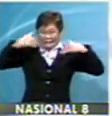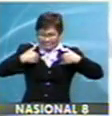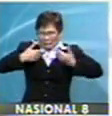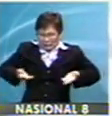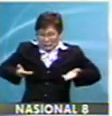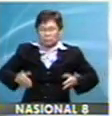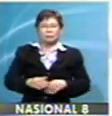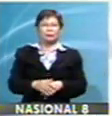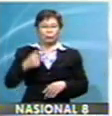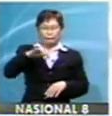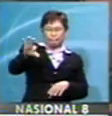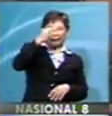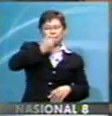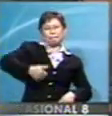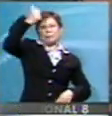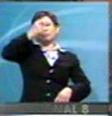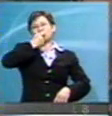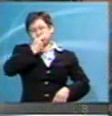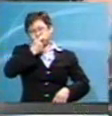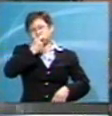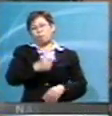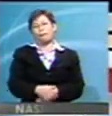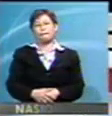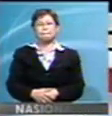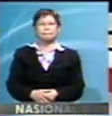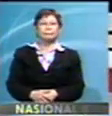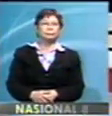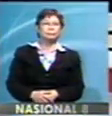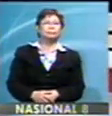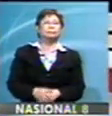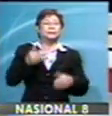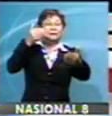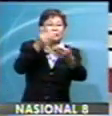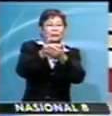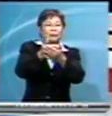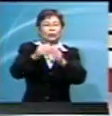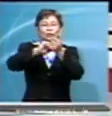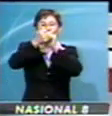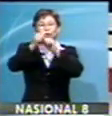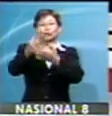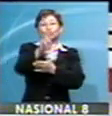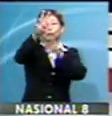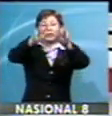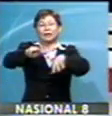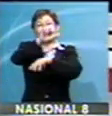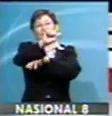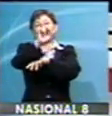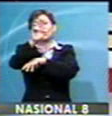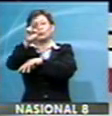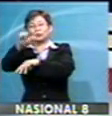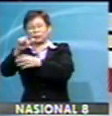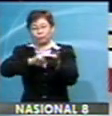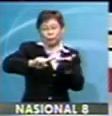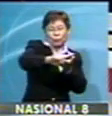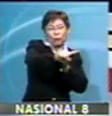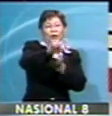wel pick the best menjelang sukan Universiti ASEAN Aug minggu depan